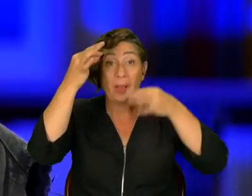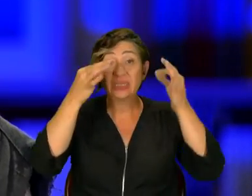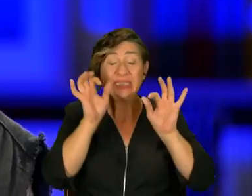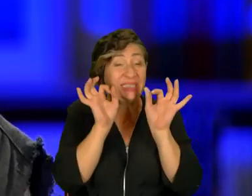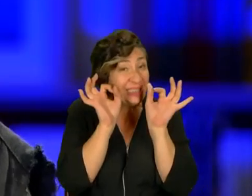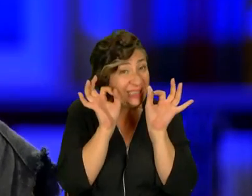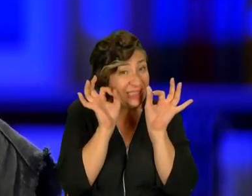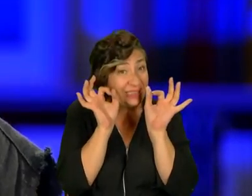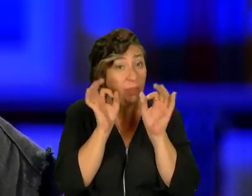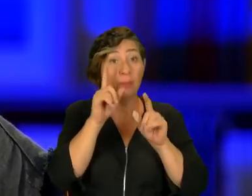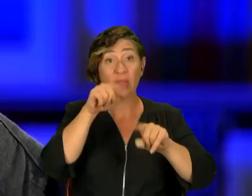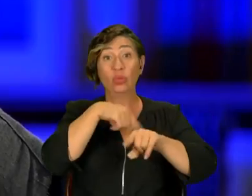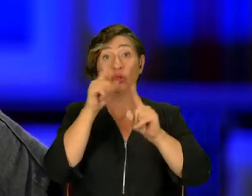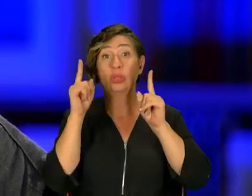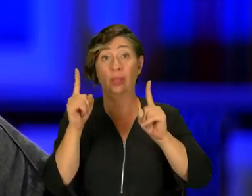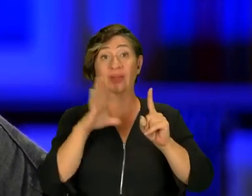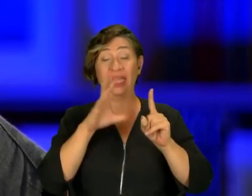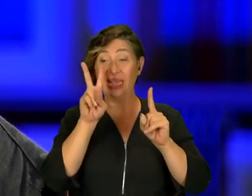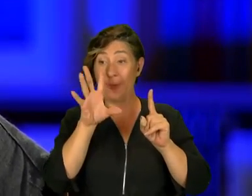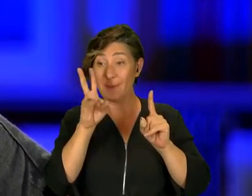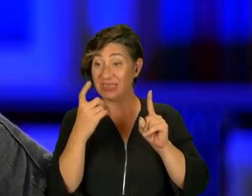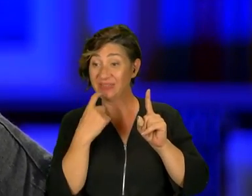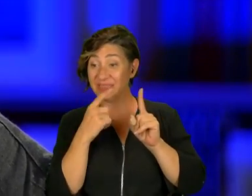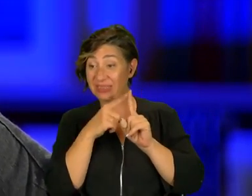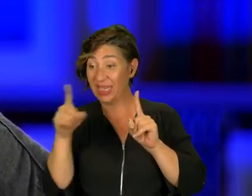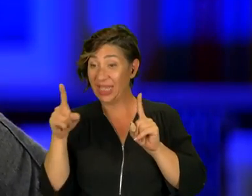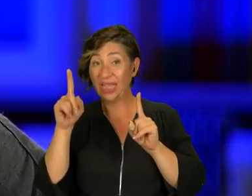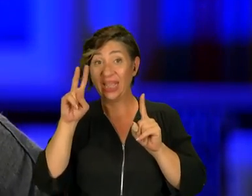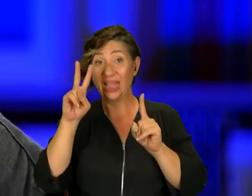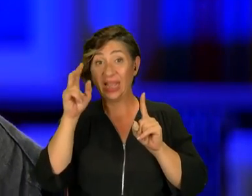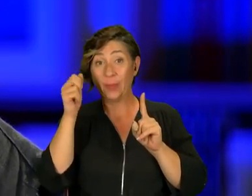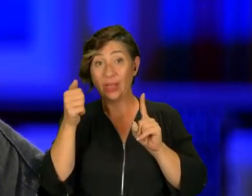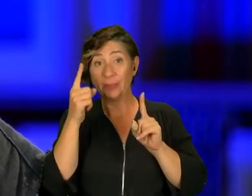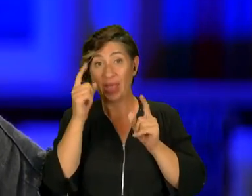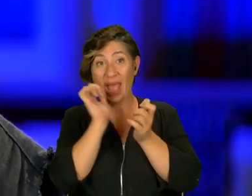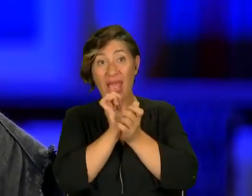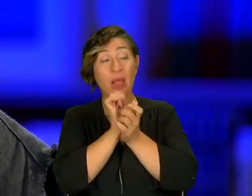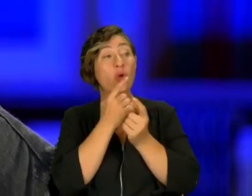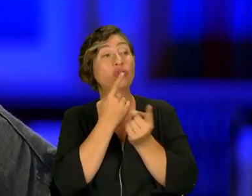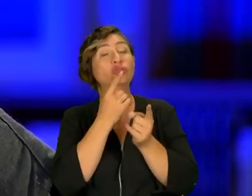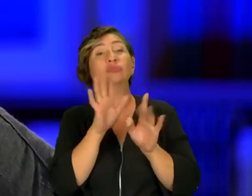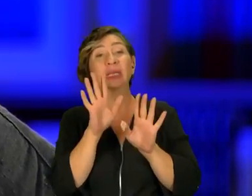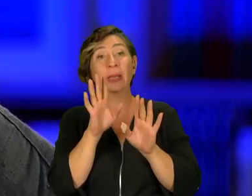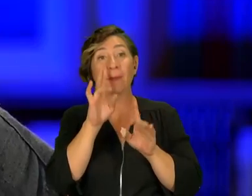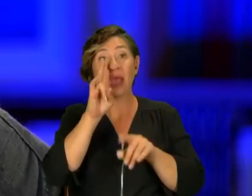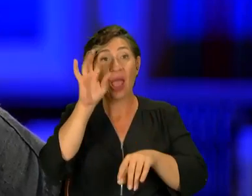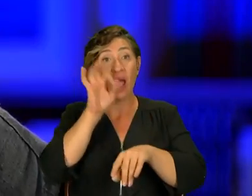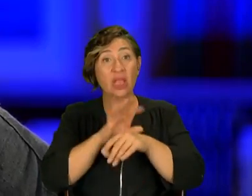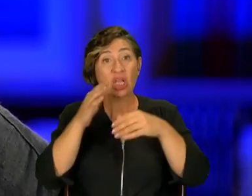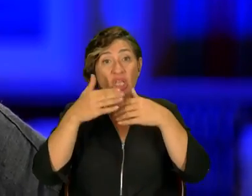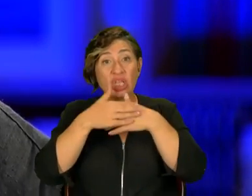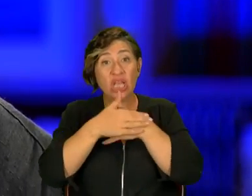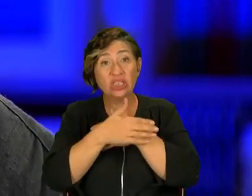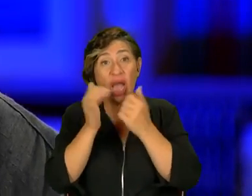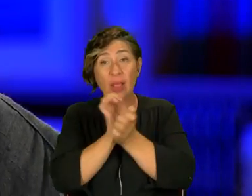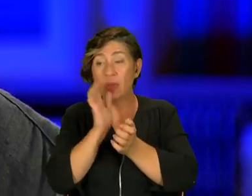falan. Bir dönemim var ki 25 yaşından sonra 26 yaşında bir yıl ailemle görüşmeyip bir anda gece ailemin evine